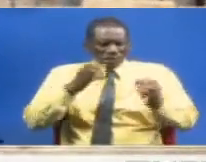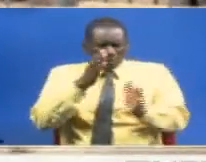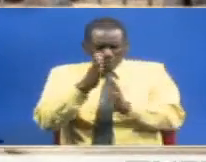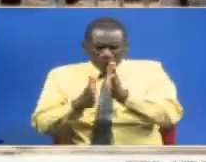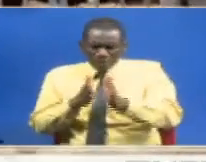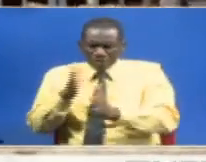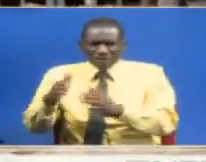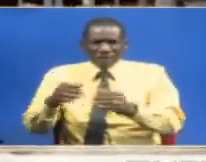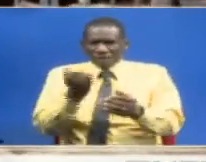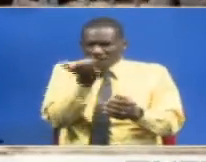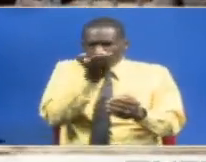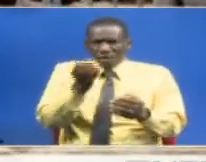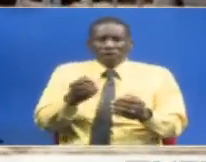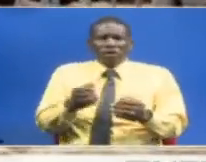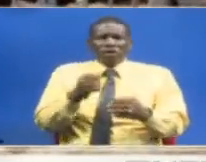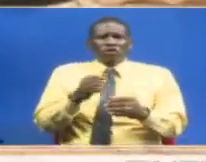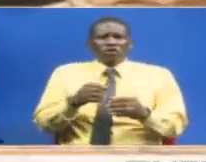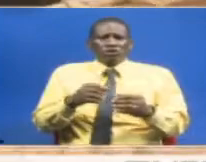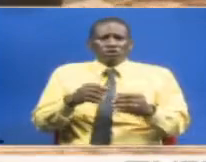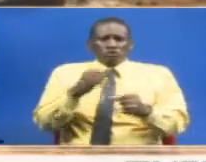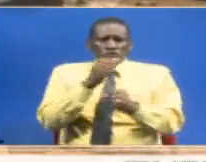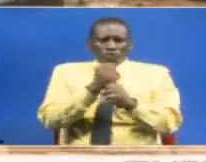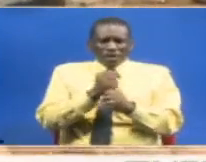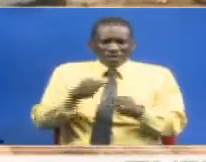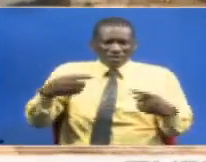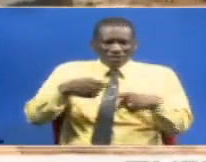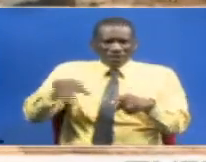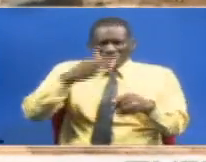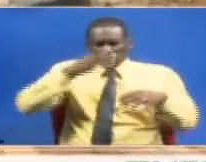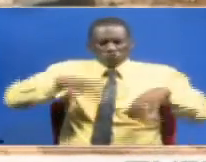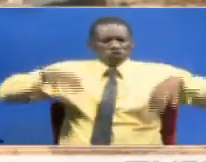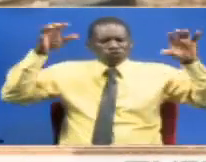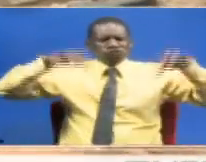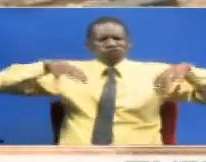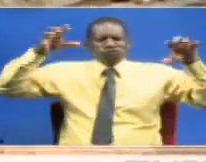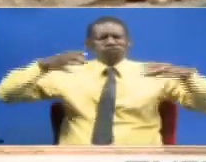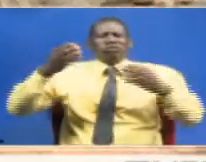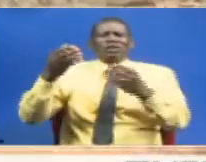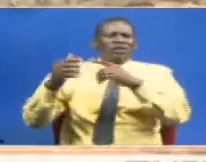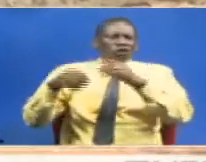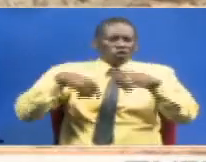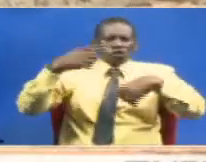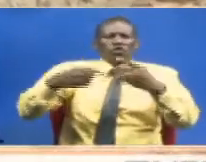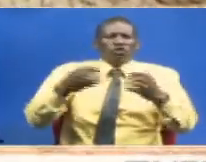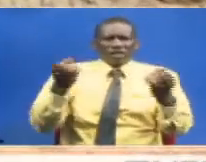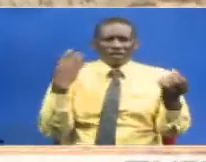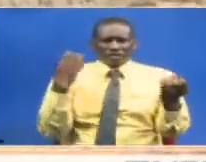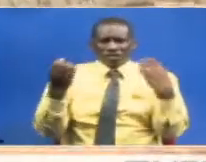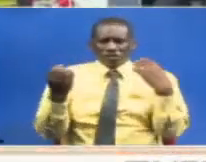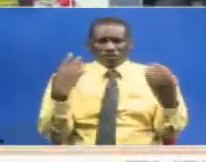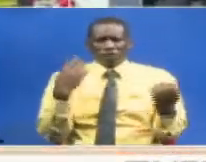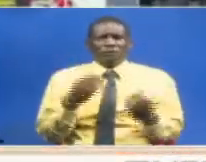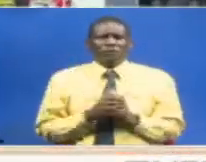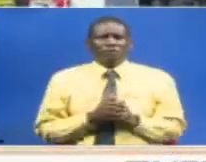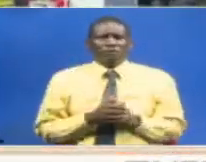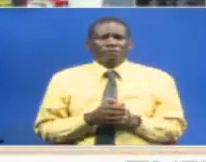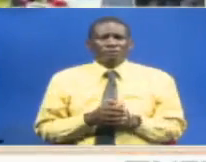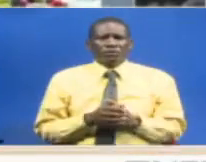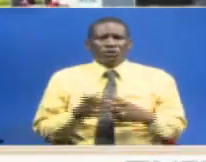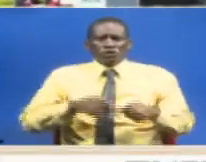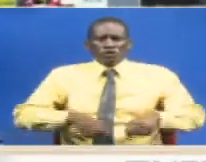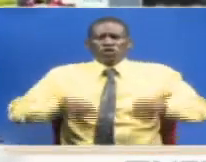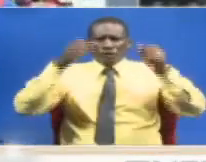pale kuyakarabati maeneo kadhaa kutokana na mvua kubwa iliyoshuhudiwa katika mji wa Kericho. Kulingana na mwenyekiti